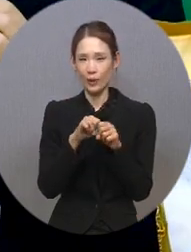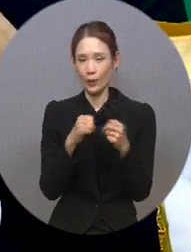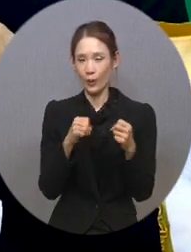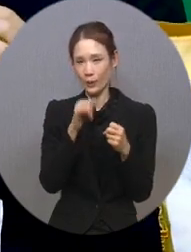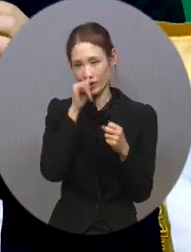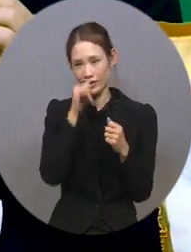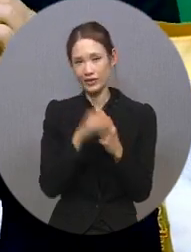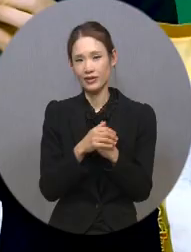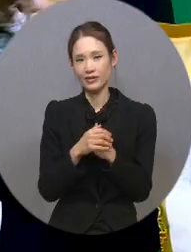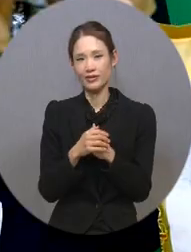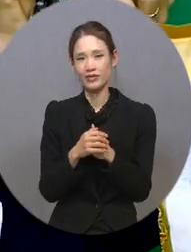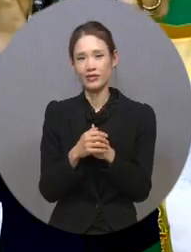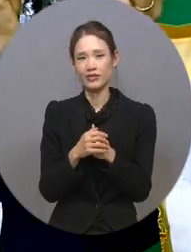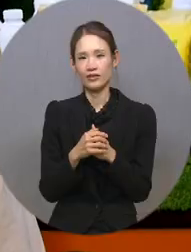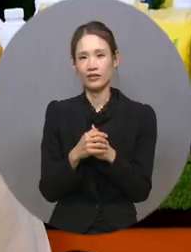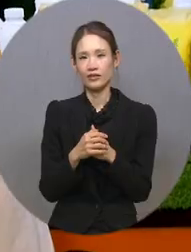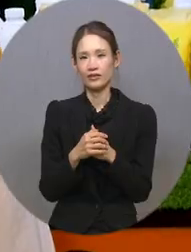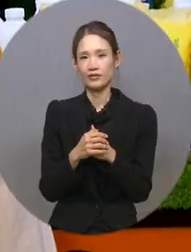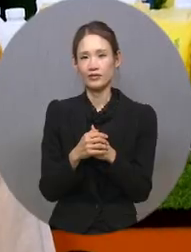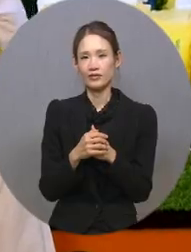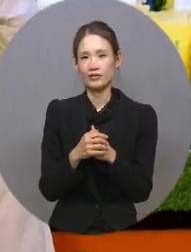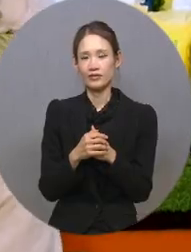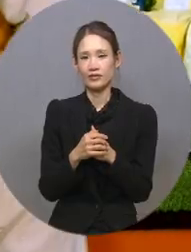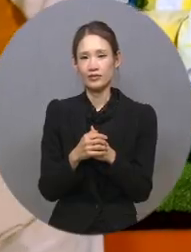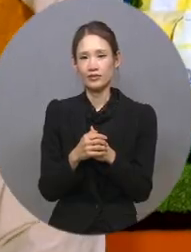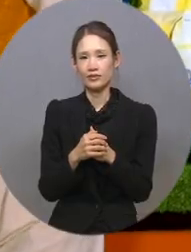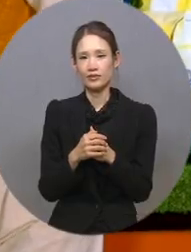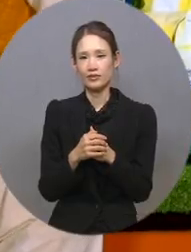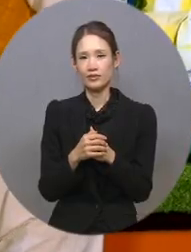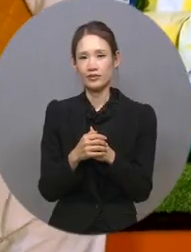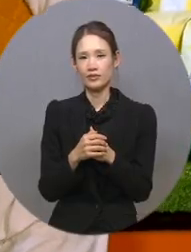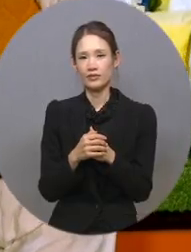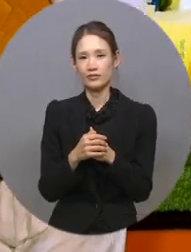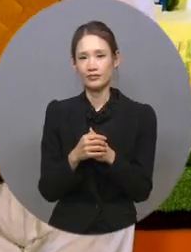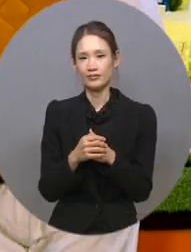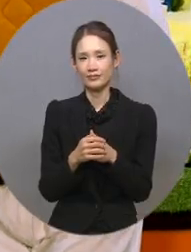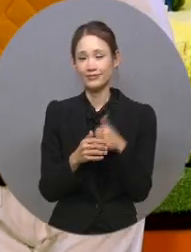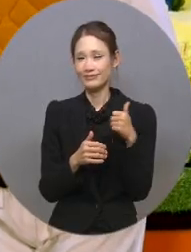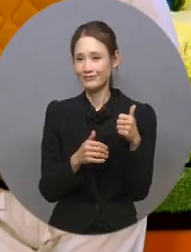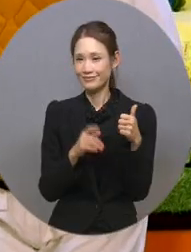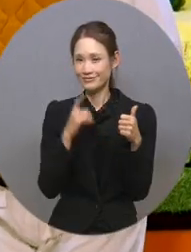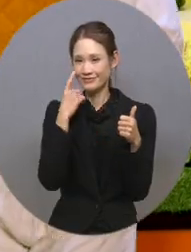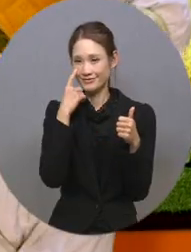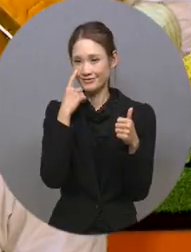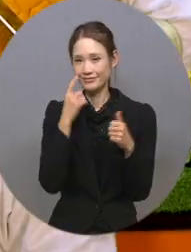있네요. 와. 짠 한번 해주세요. 자, 엄지쳐.